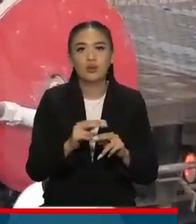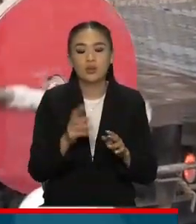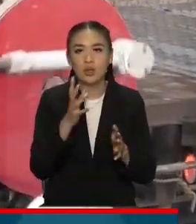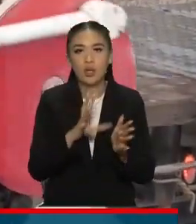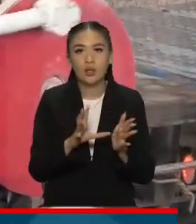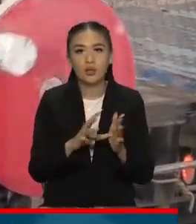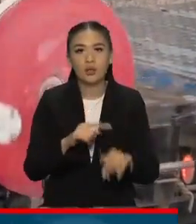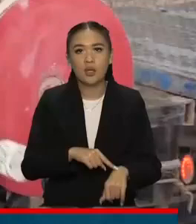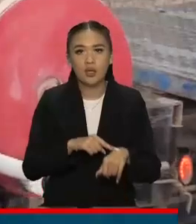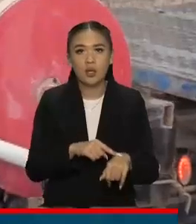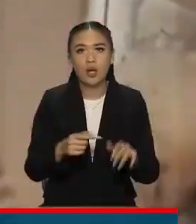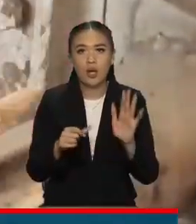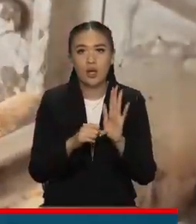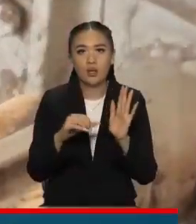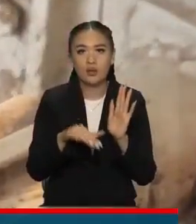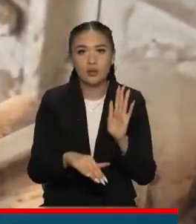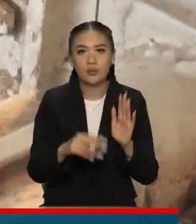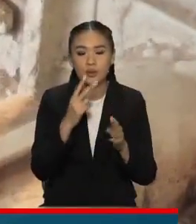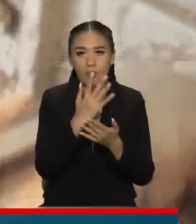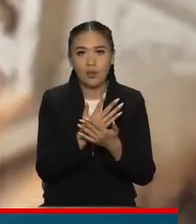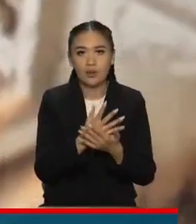жабдықталған, сағатына 6000 қыш кірпіш шығарады.